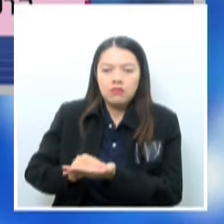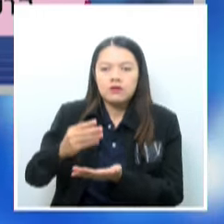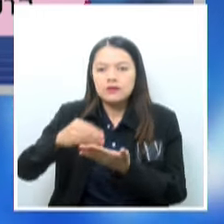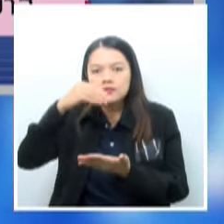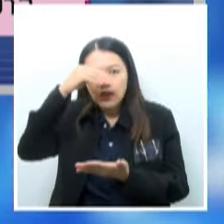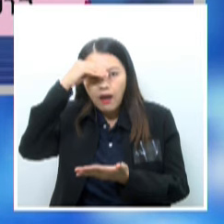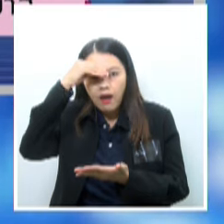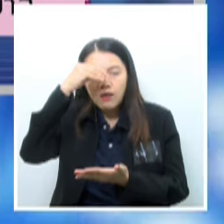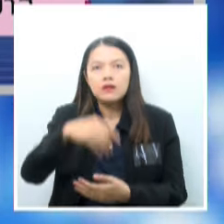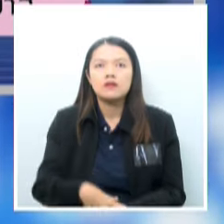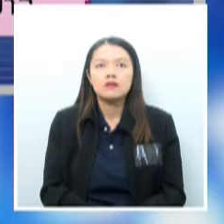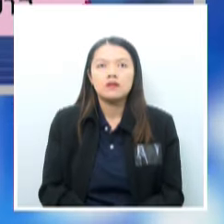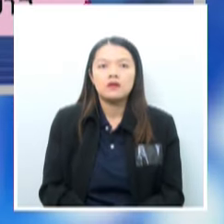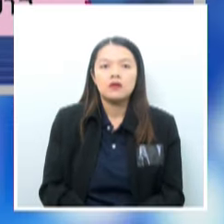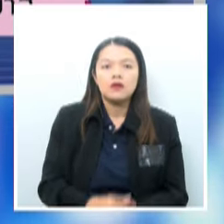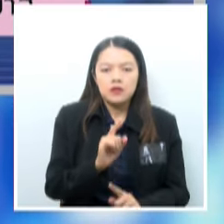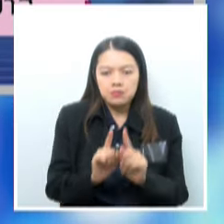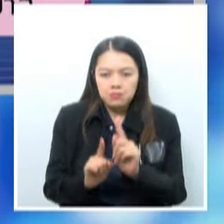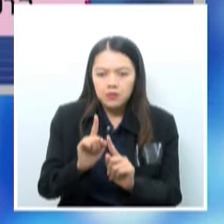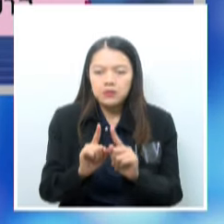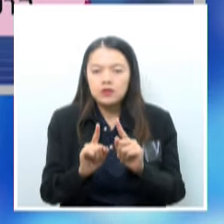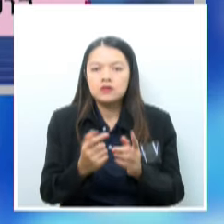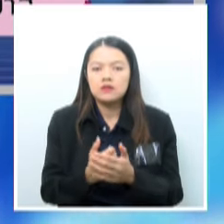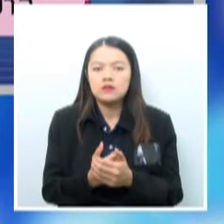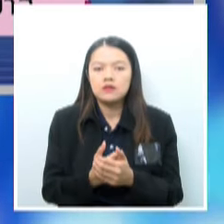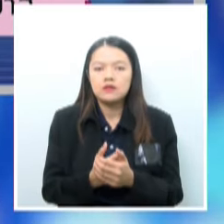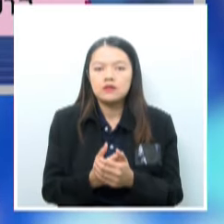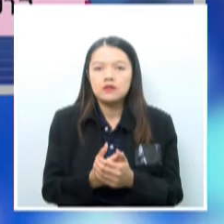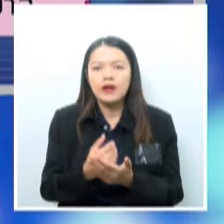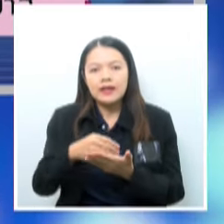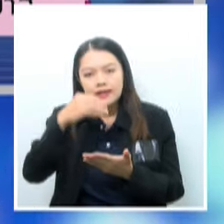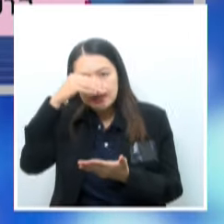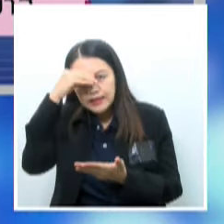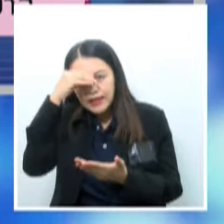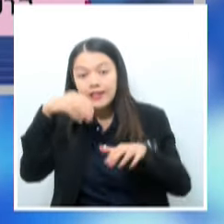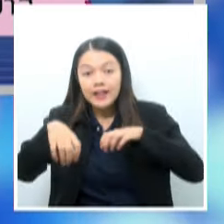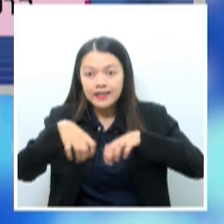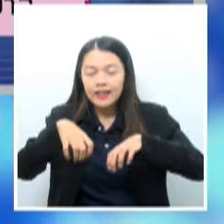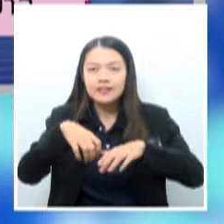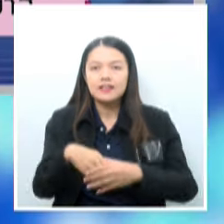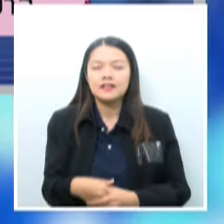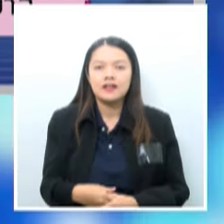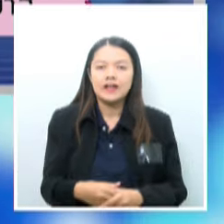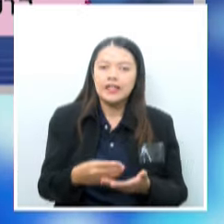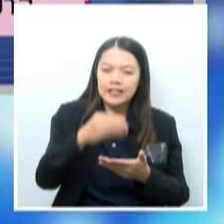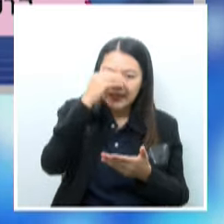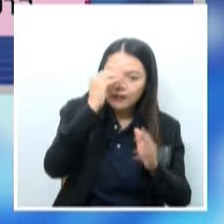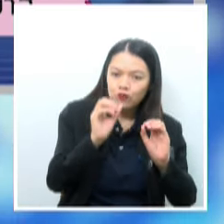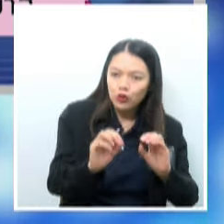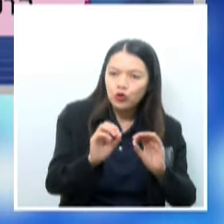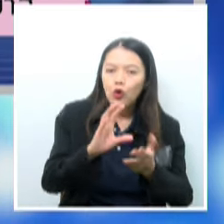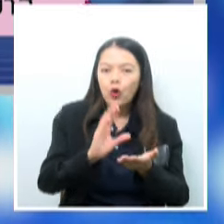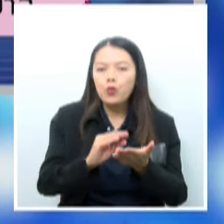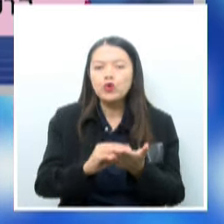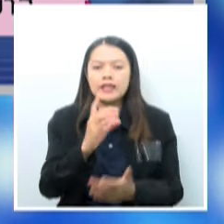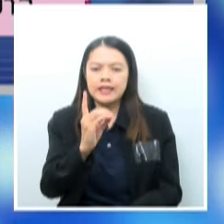านะครับตัวอย่างเช่นการประเมินความพอเพียงของอาคารเรียนในการจัดเก็บของการเรียนการสอนนะครับข้อมูล